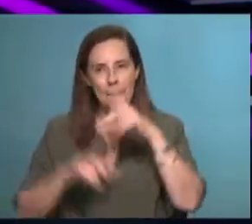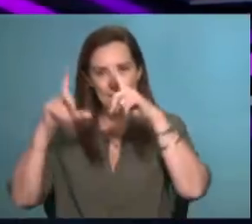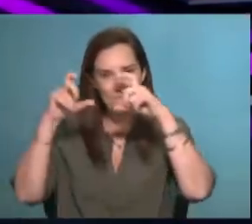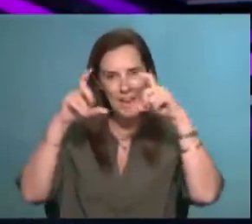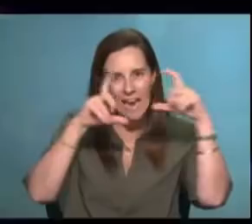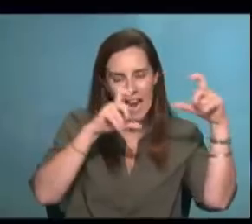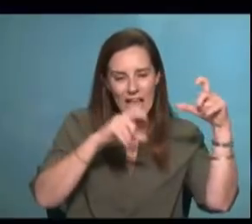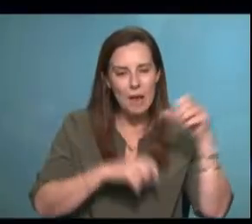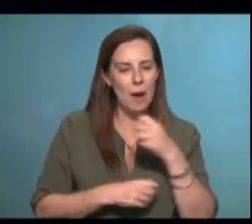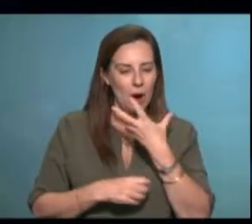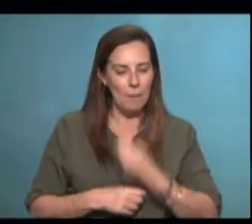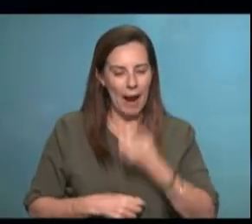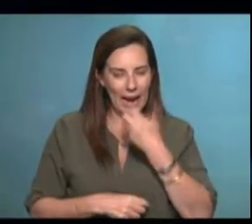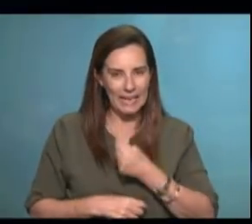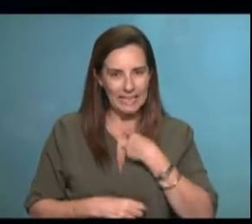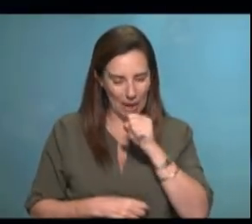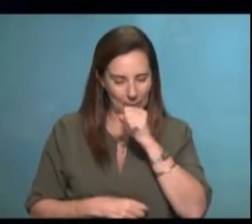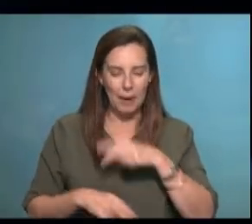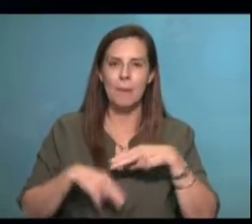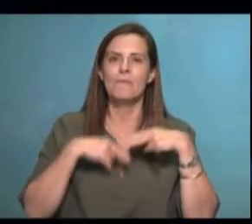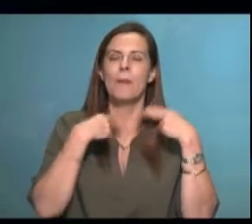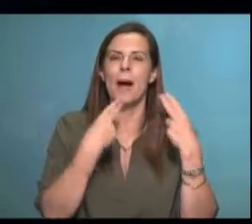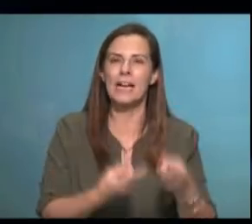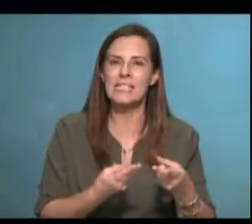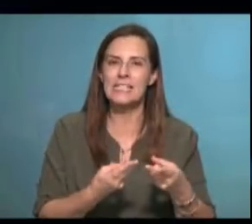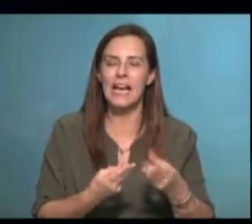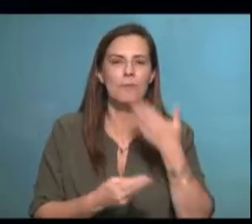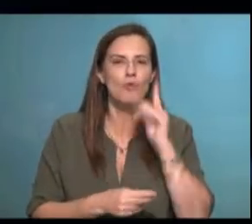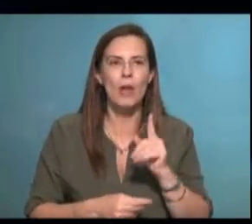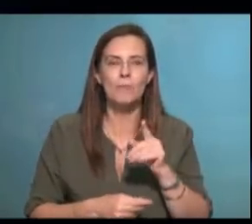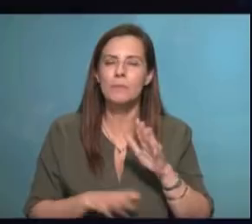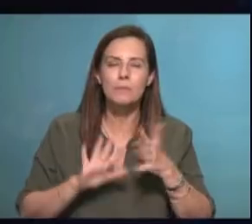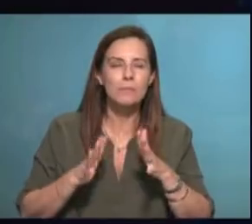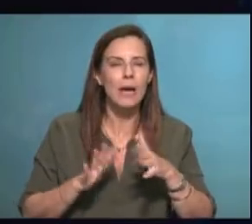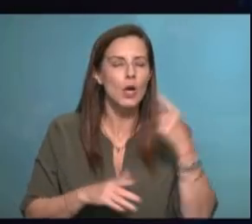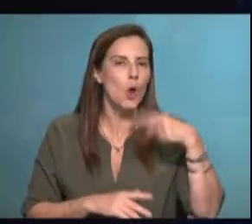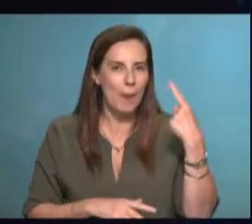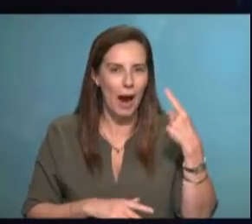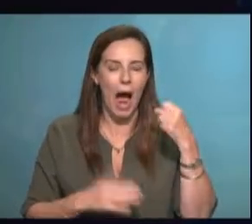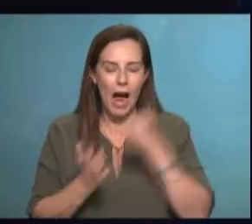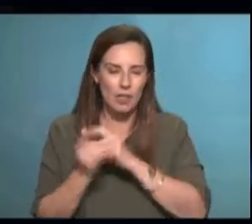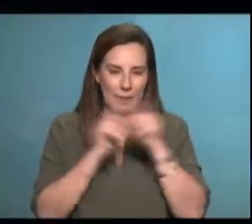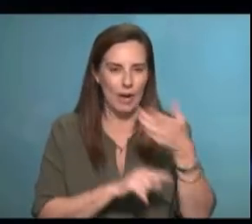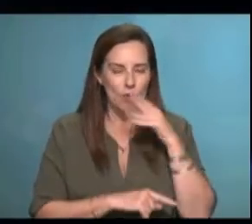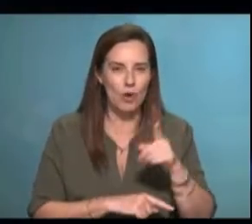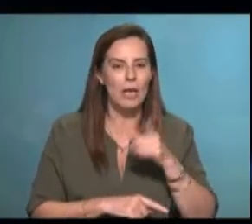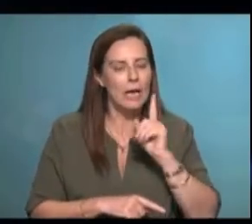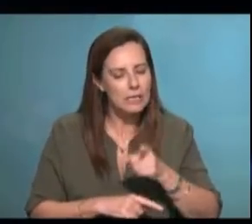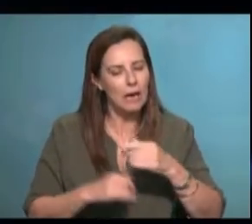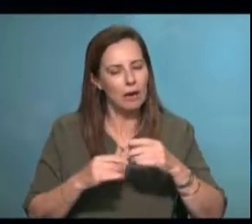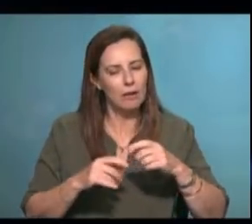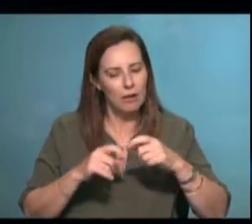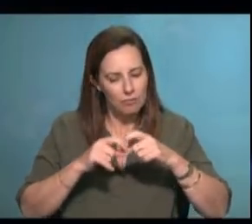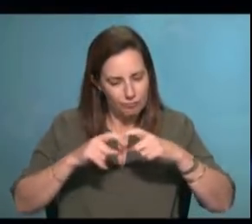עצמם, ושולחים חזרה את החומרים הביתה למערכת בירושלים. זה לוקח פחות או יותר יממה עד שהחומר מגיע. צריך לפתח אותו ואז לערוך